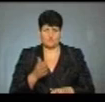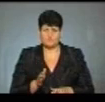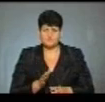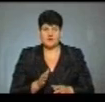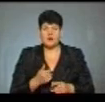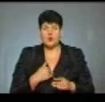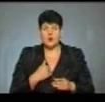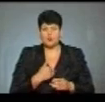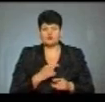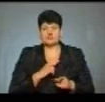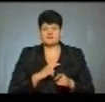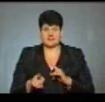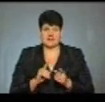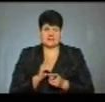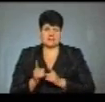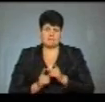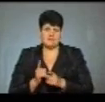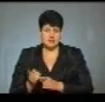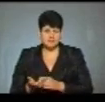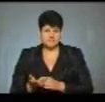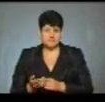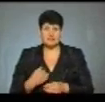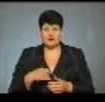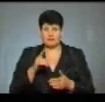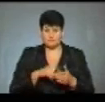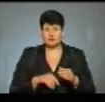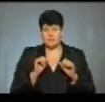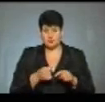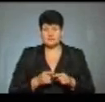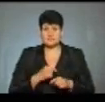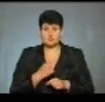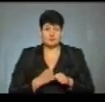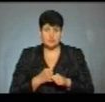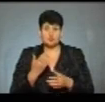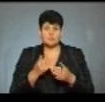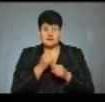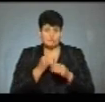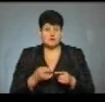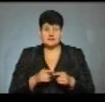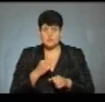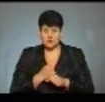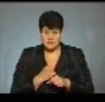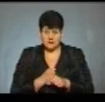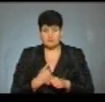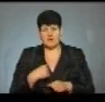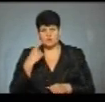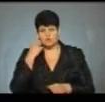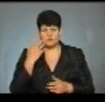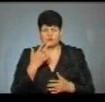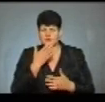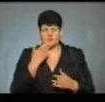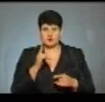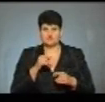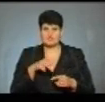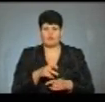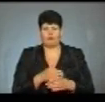хочу швидких змін. Я впевнений, що ми можемо це зробити. Якщо ми не зможемо цього зробити, я думаю, що немає чого більше